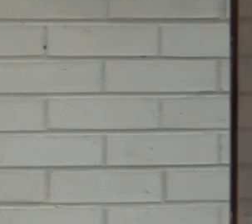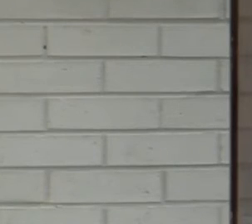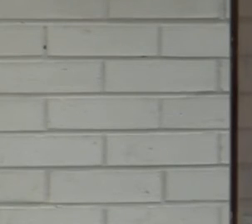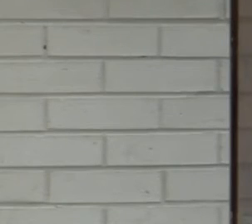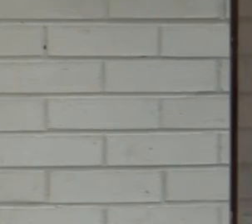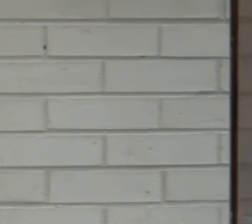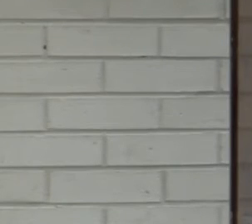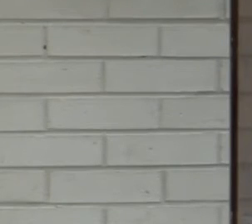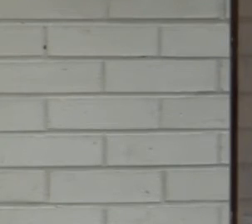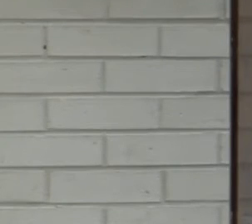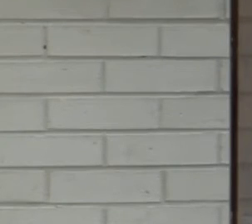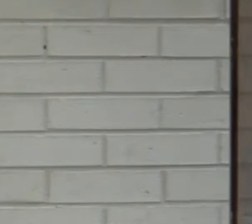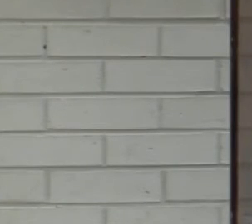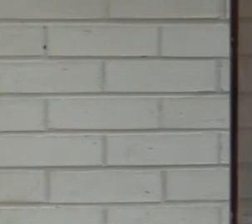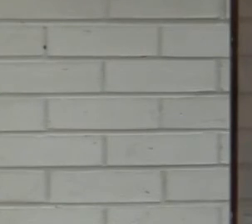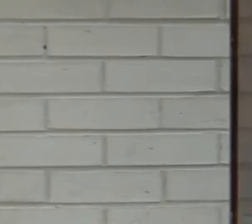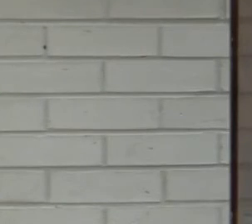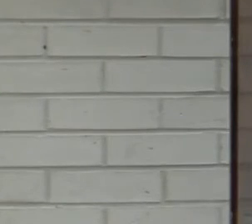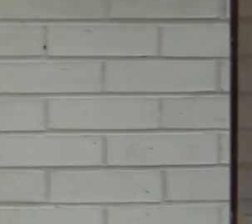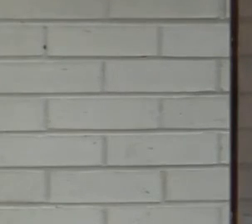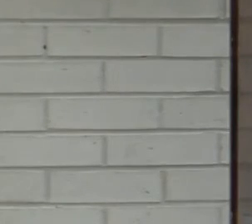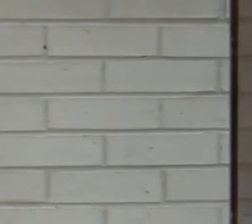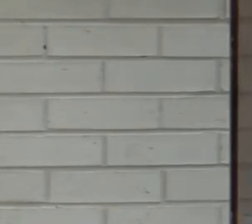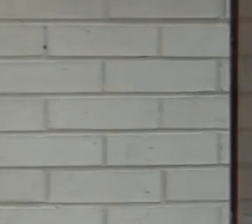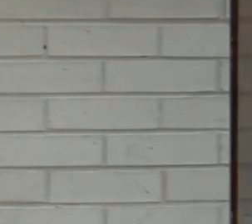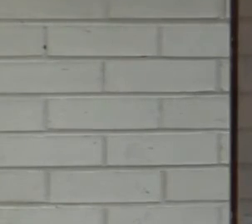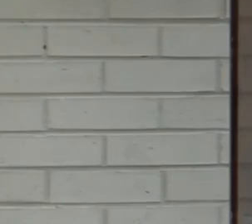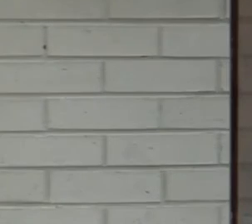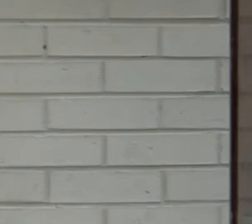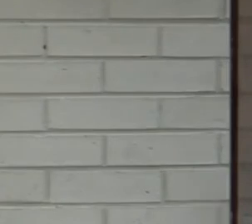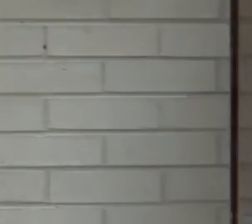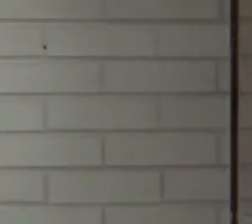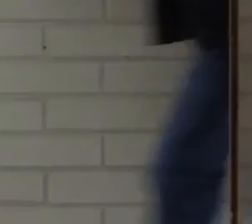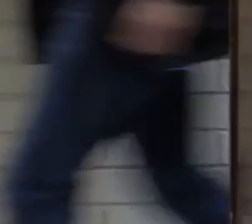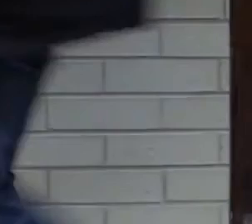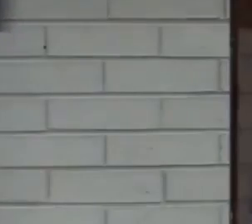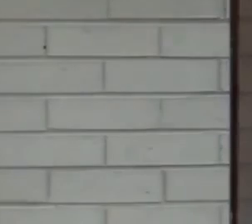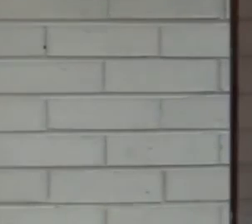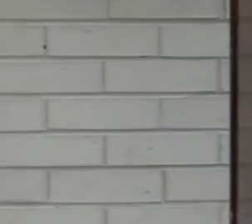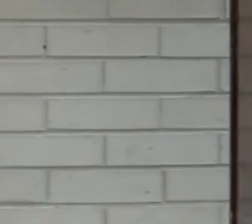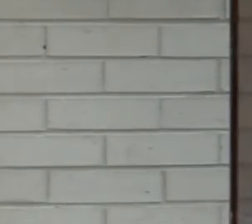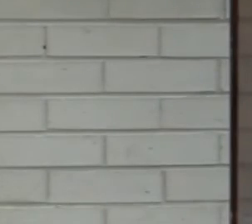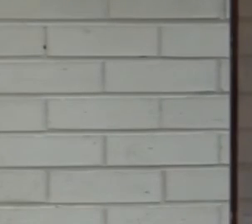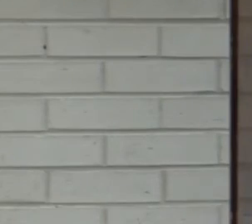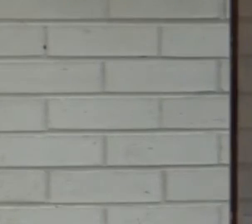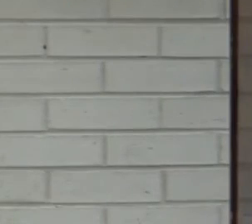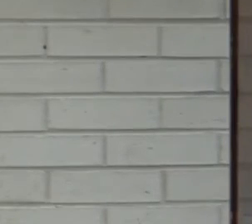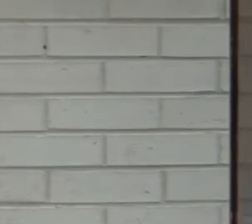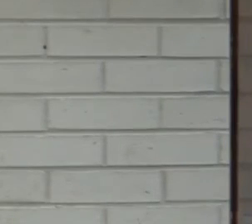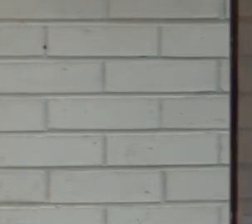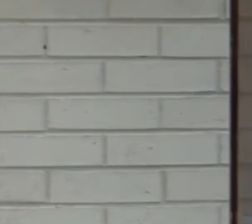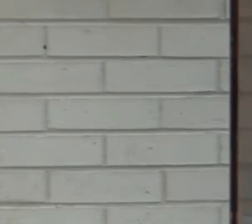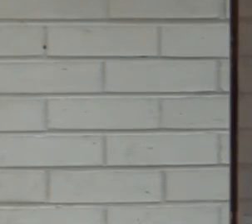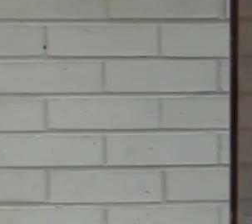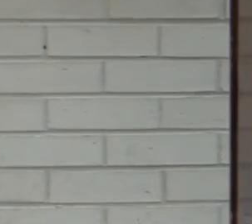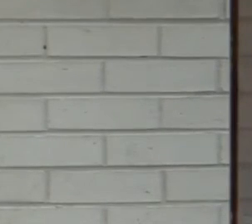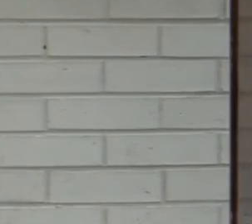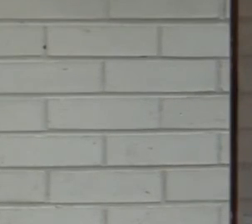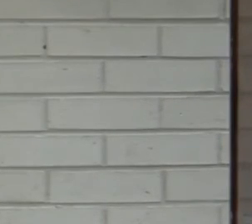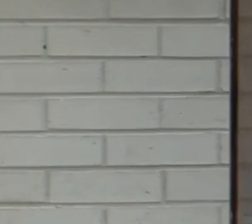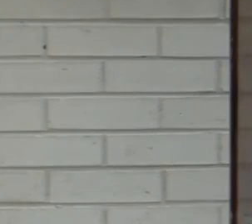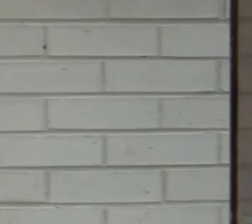ma tuballighuna bihi jannatak wa min al-yaqin ma tuhawwin bihi alayna masa'ib ad-dunya. ومتعنا